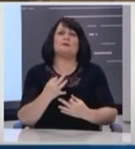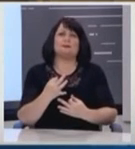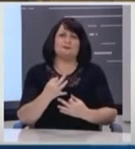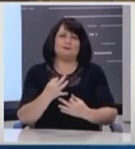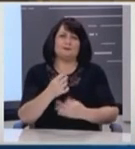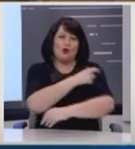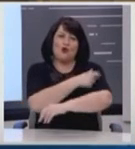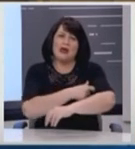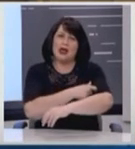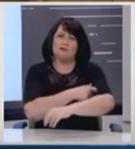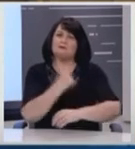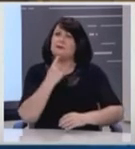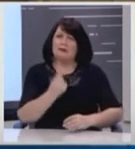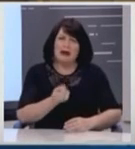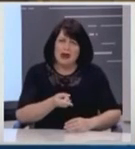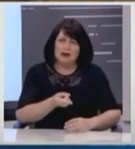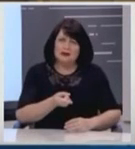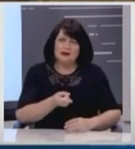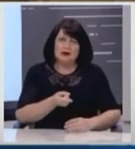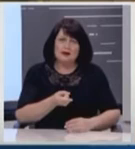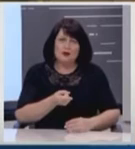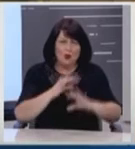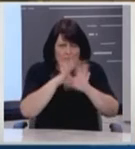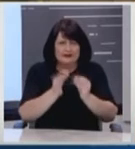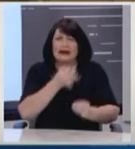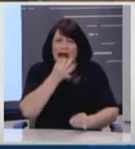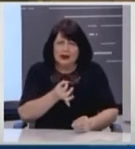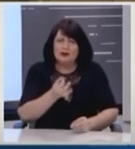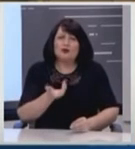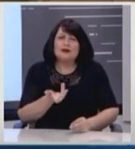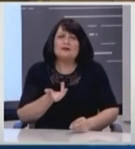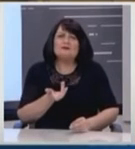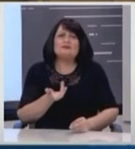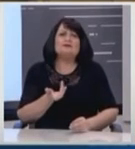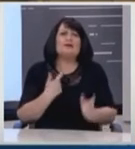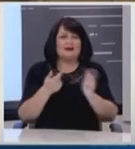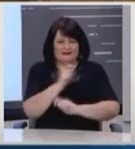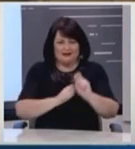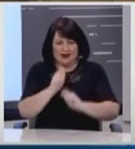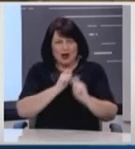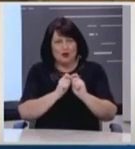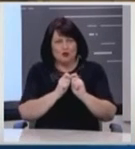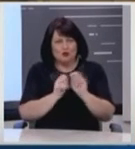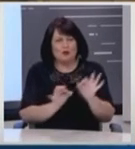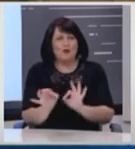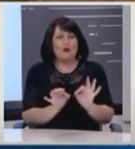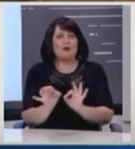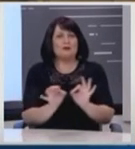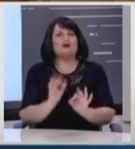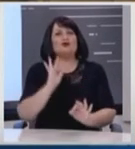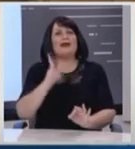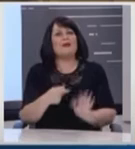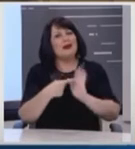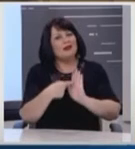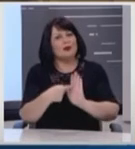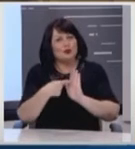του ΟΗΕ, είναι ακριβώς όλοι αυτοί οι ίδιοι που διαμορφώνουν και ενισχύουν σε καθημερινή